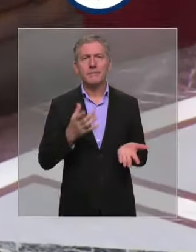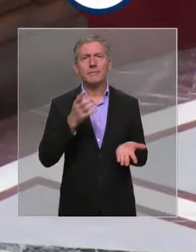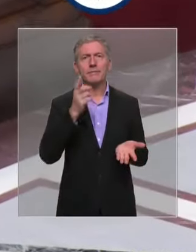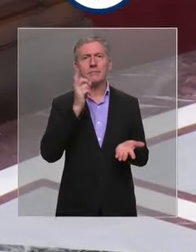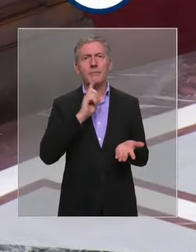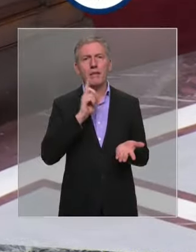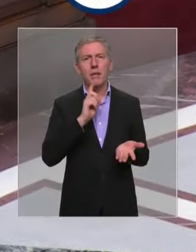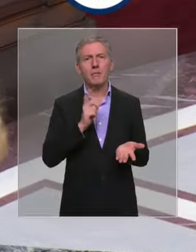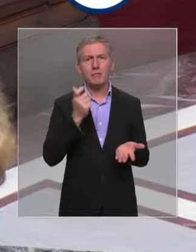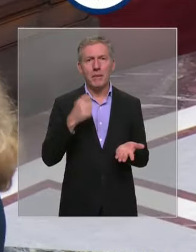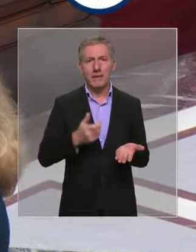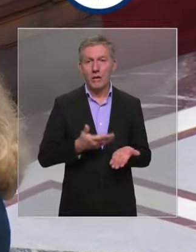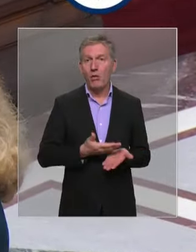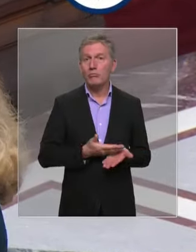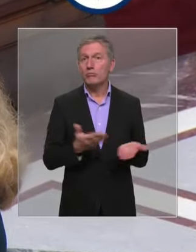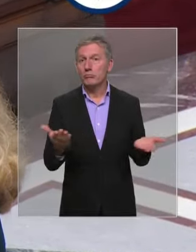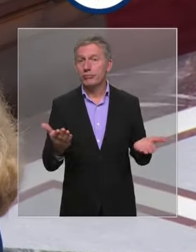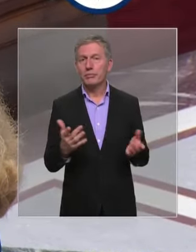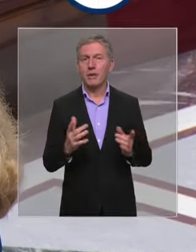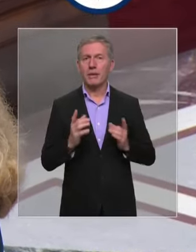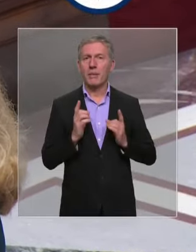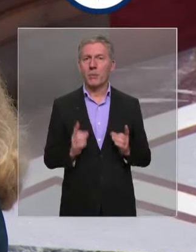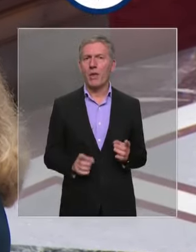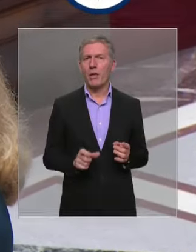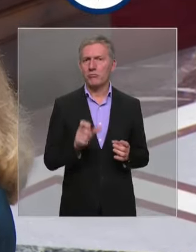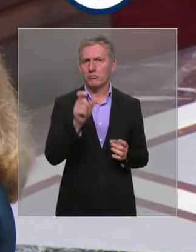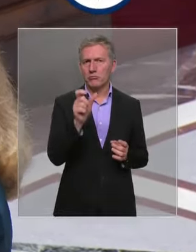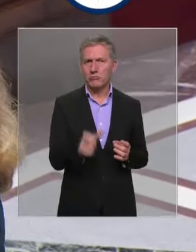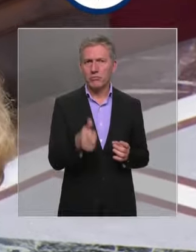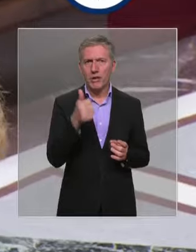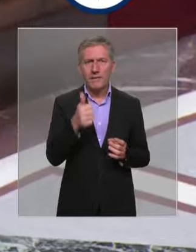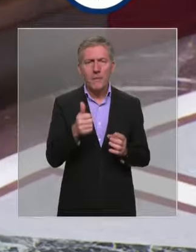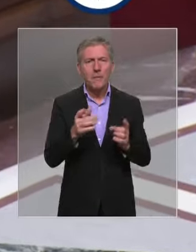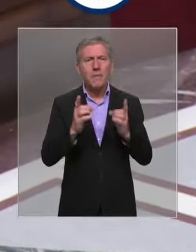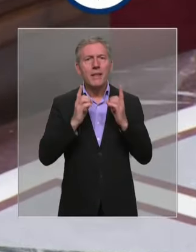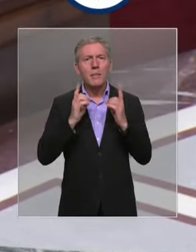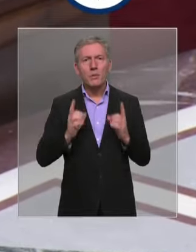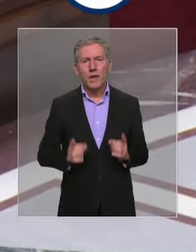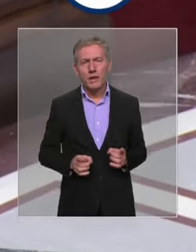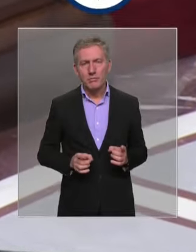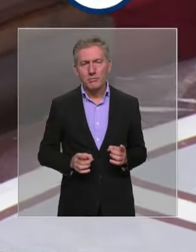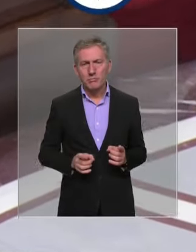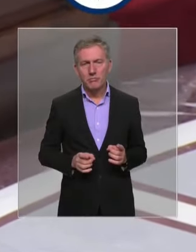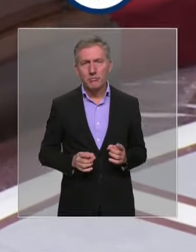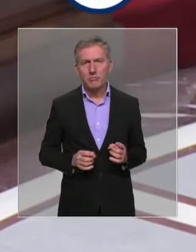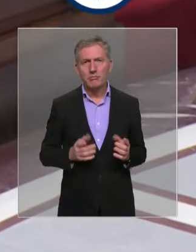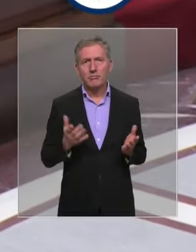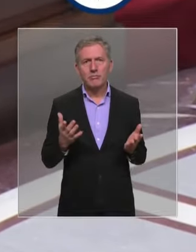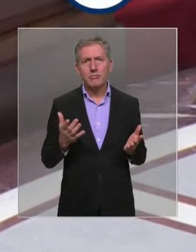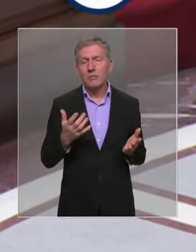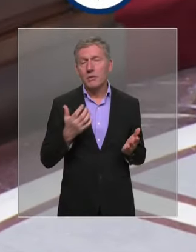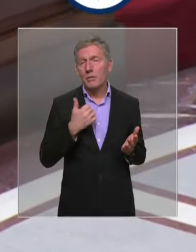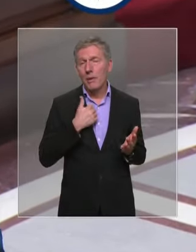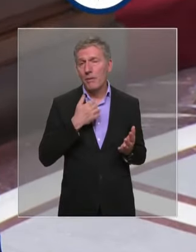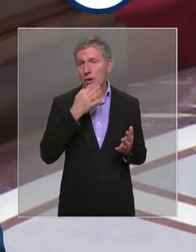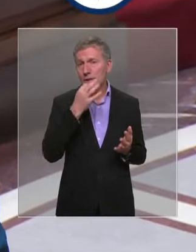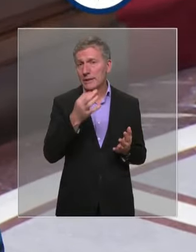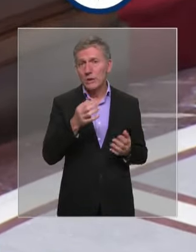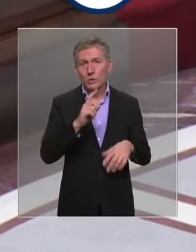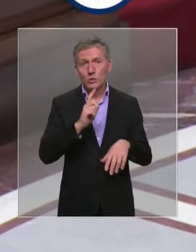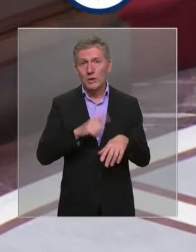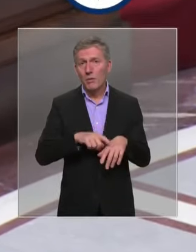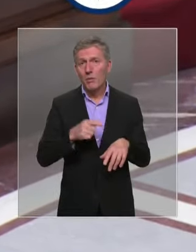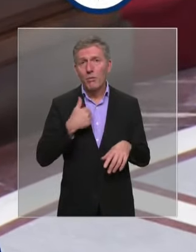la Présidente, Mesdames les députées, Messieurs les députés, Monsieur le député Le Gavre, je vous le dis tout de suite, je ne